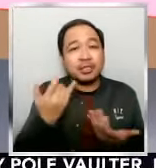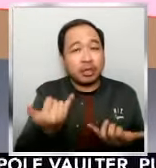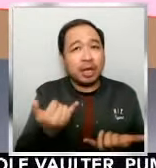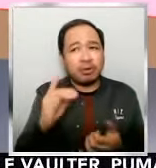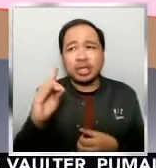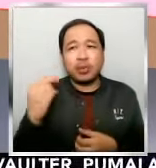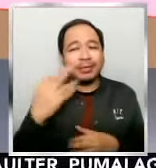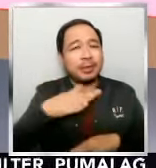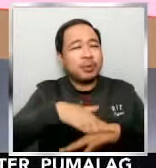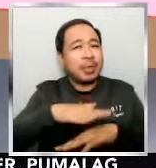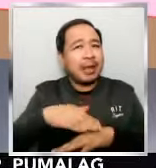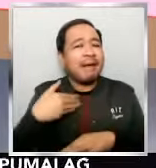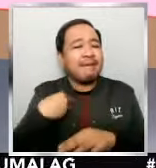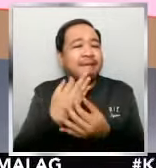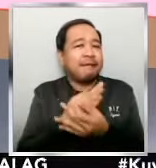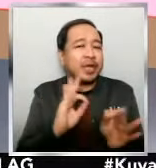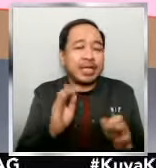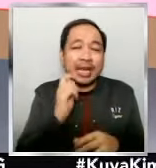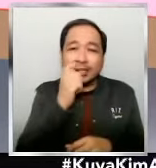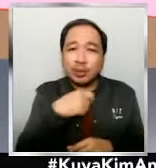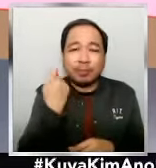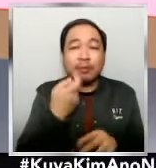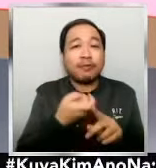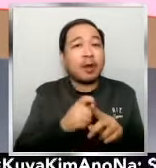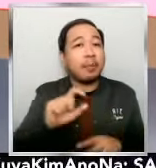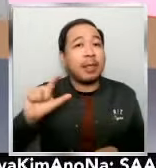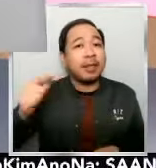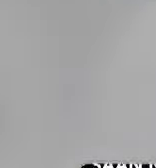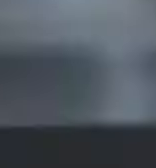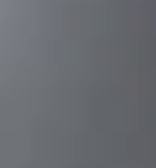mga lokal na pamahalaan. Yan ang tinutukan ni Oscar Oida.